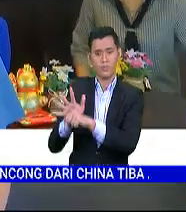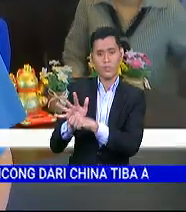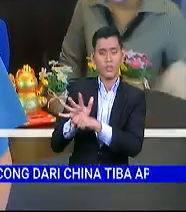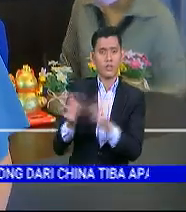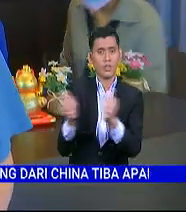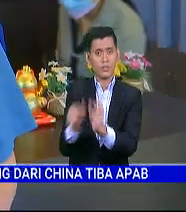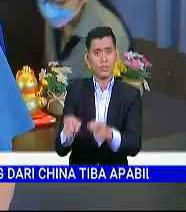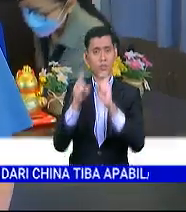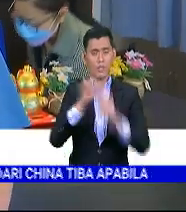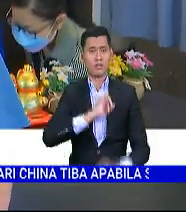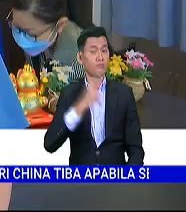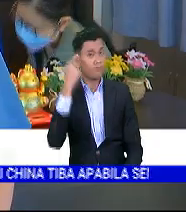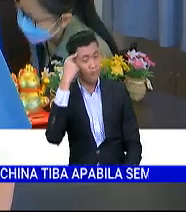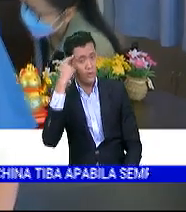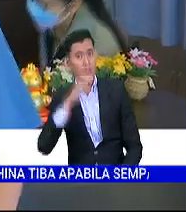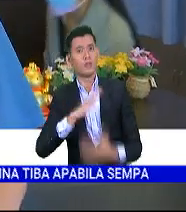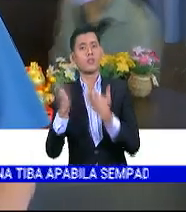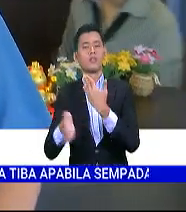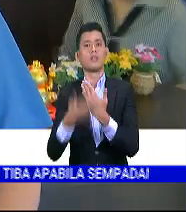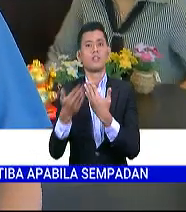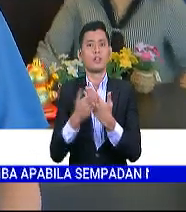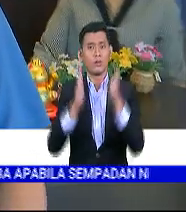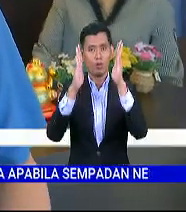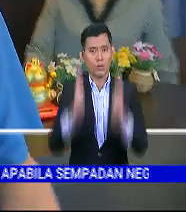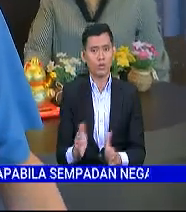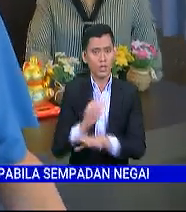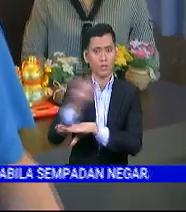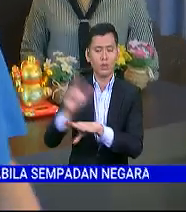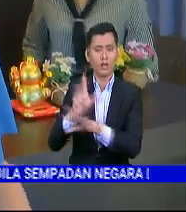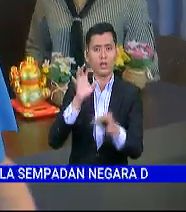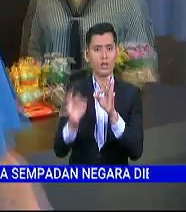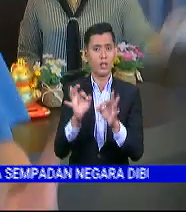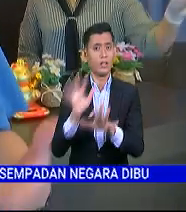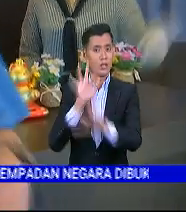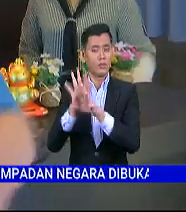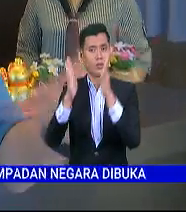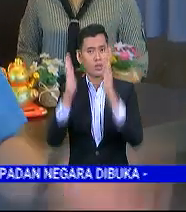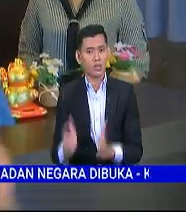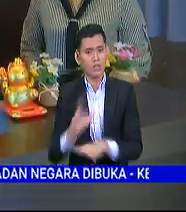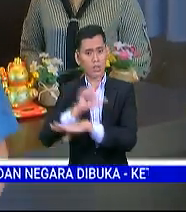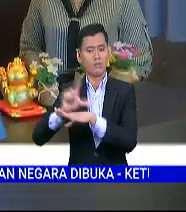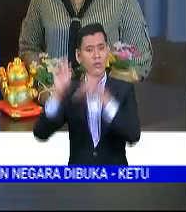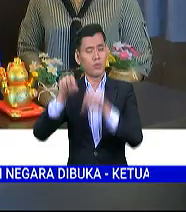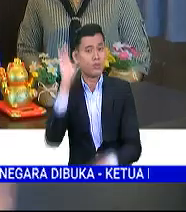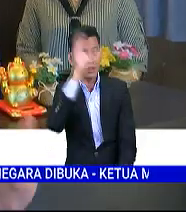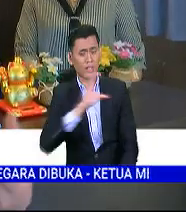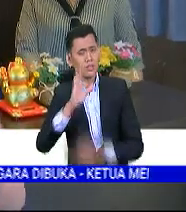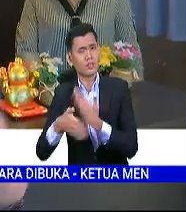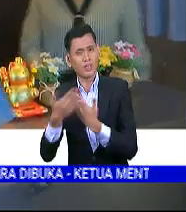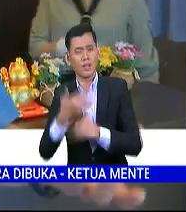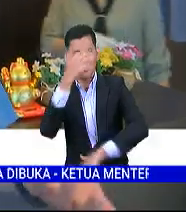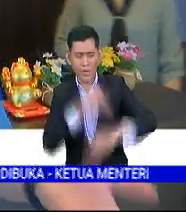think untuk memudahkan semua warga Labuan. Kalau ramai orang, ramai klinik yang join kan, warga Labuan boleh cari bah. Senang saja